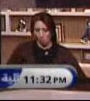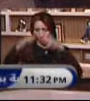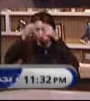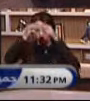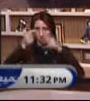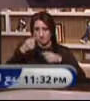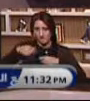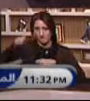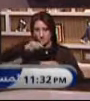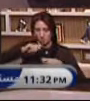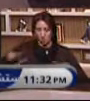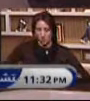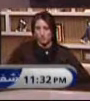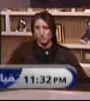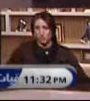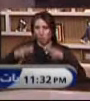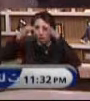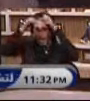فول المدمس بتاعنا ده